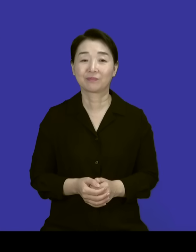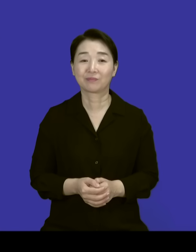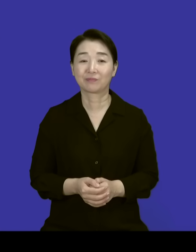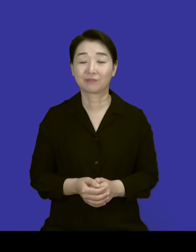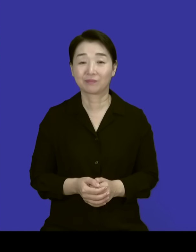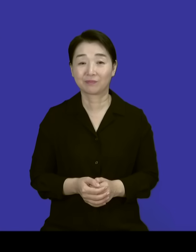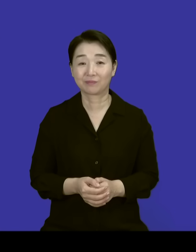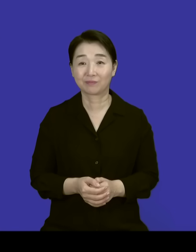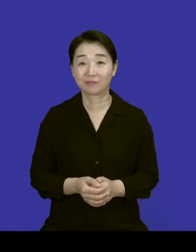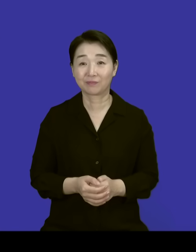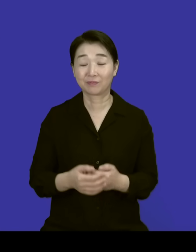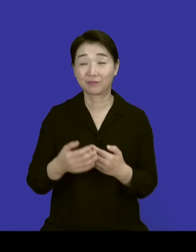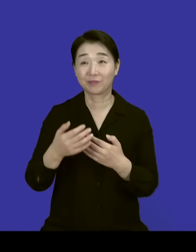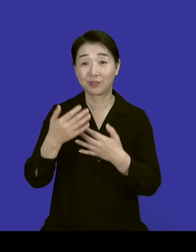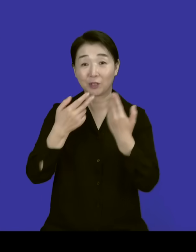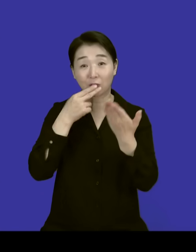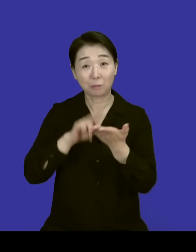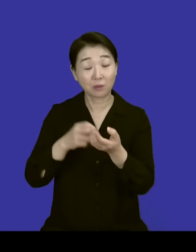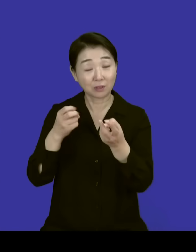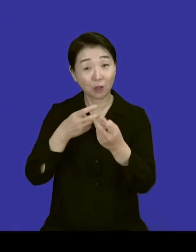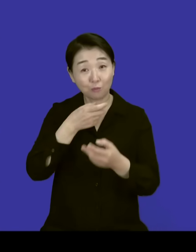영상 편지 쓰시려고 물드신 거 아니에요? 아니요.